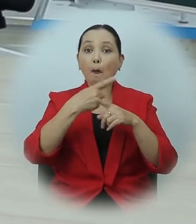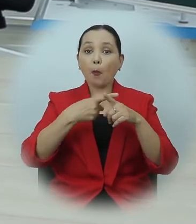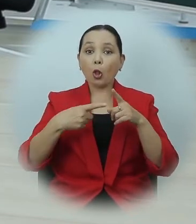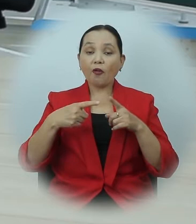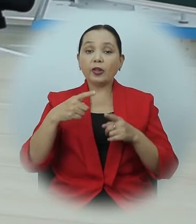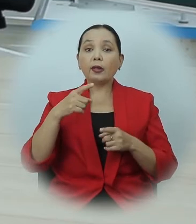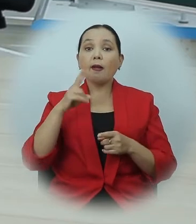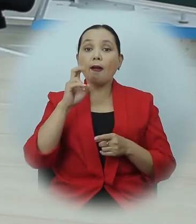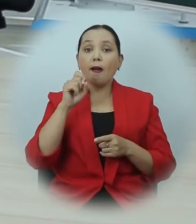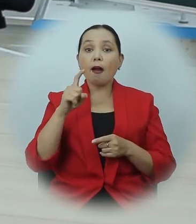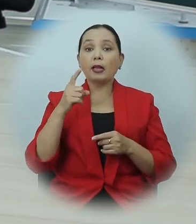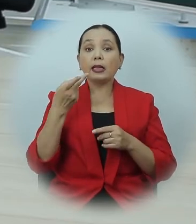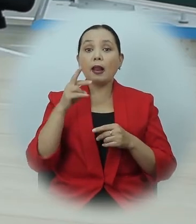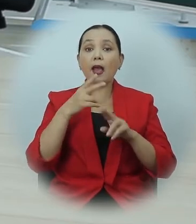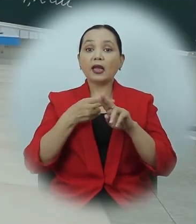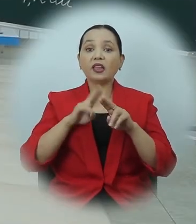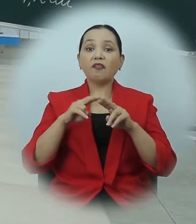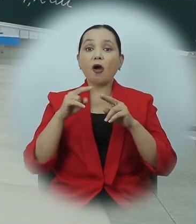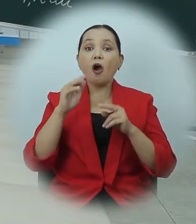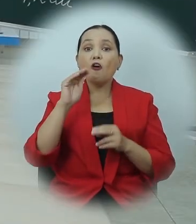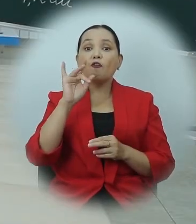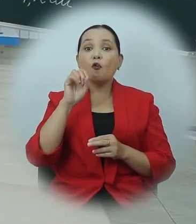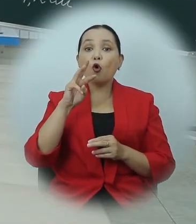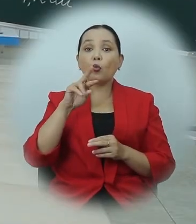этого воспользуемся формулами.